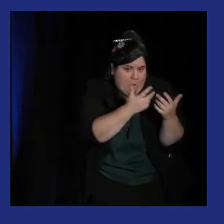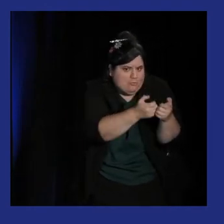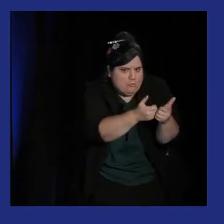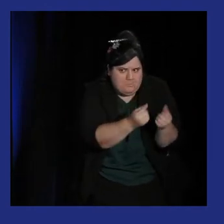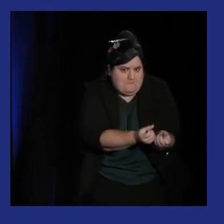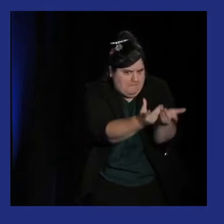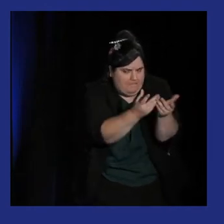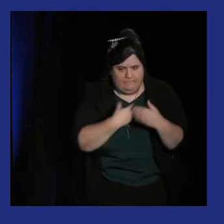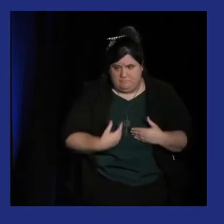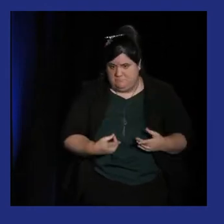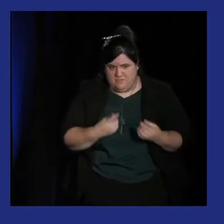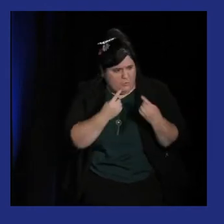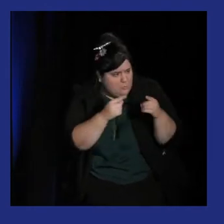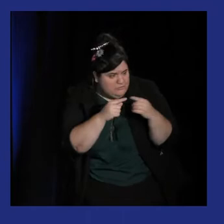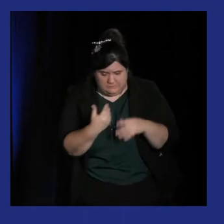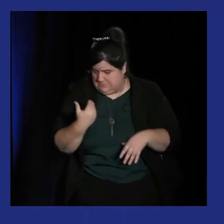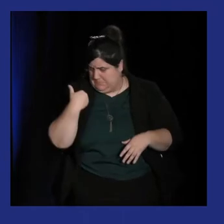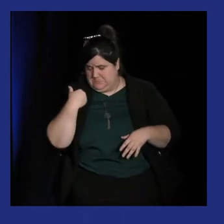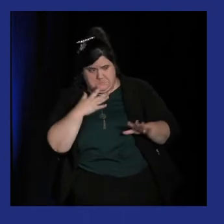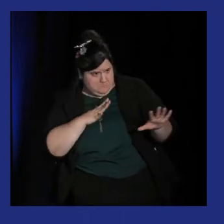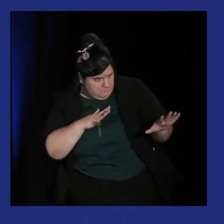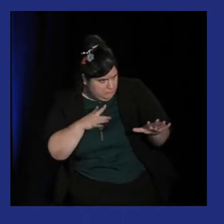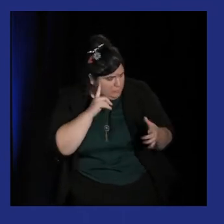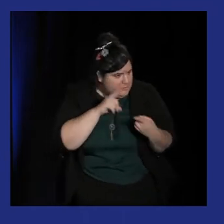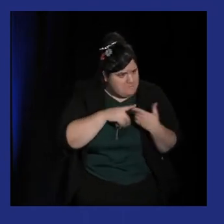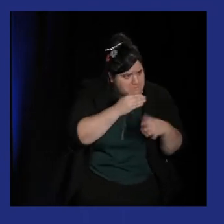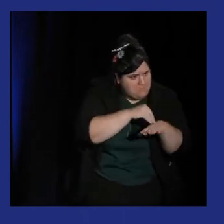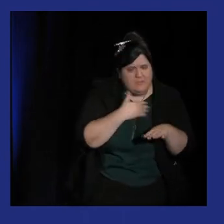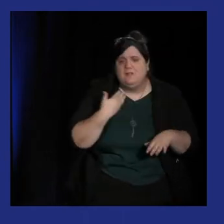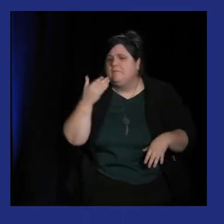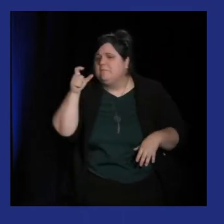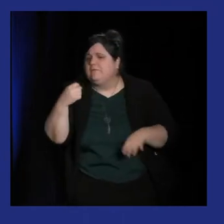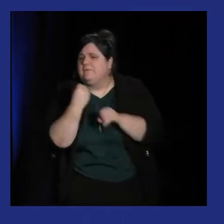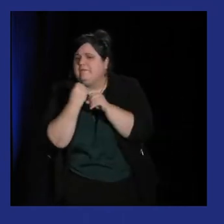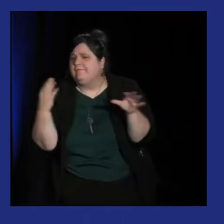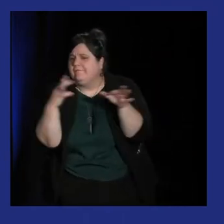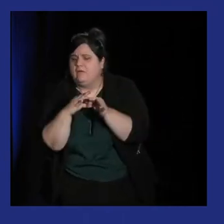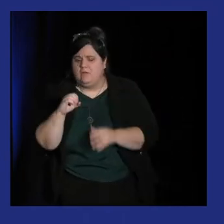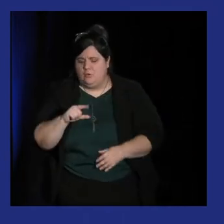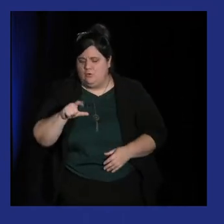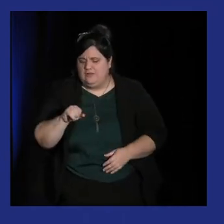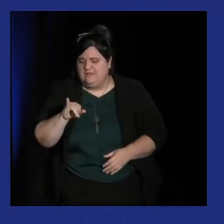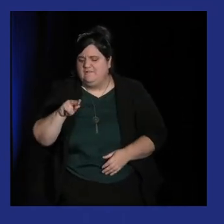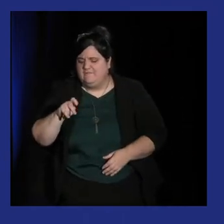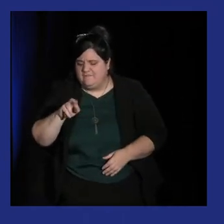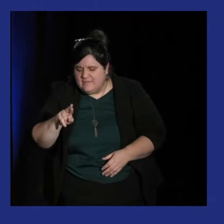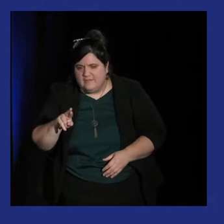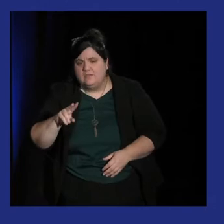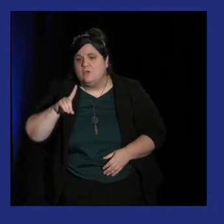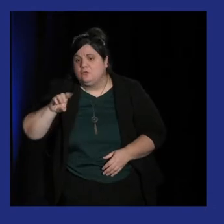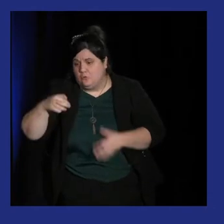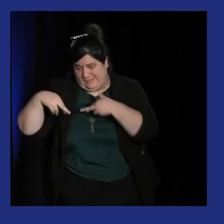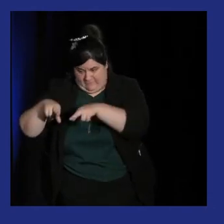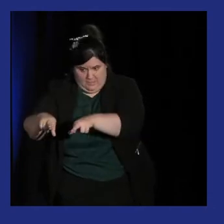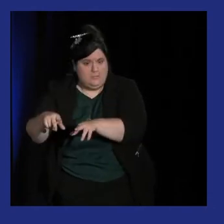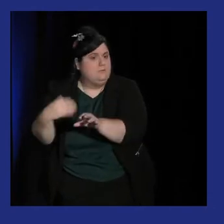il me demandait un peu des conseils il commençait tout juste à bosser avec Olivier de rivière et puis bon ça à ce moment-là qu'on a été un peu embarqué dans l'histoire qu'on a commencé à